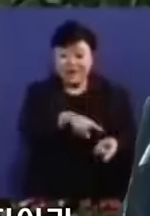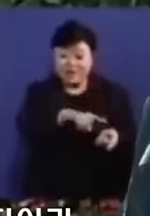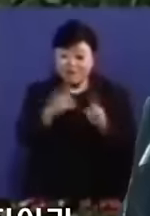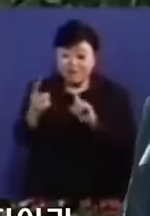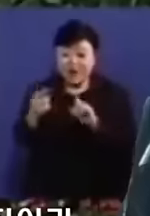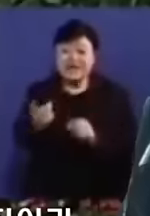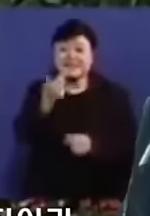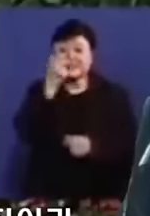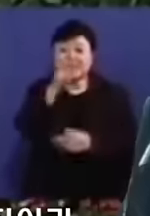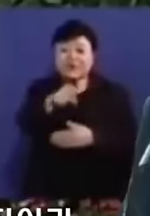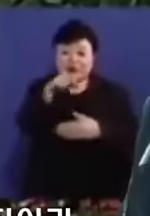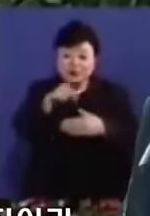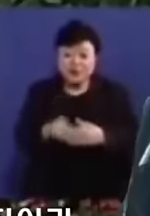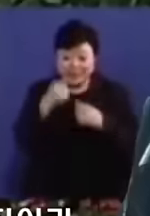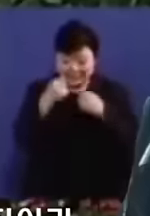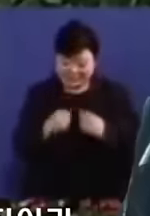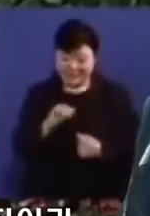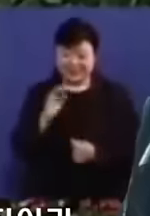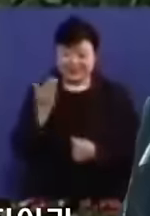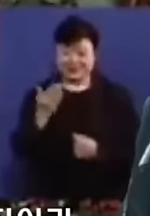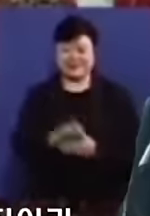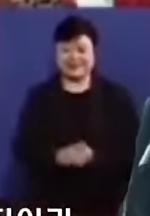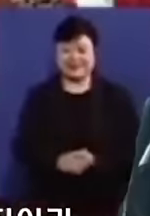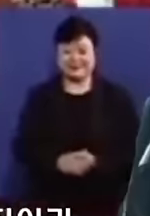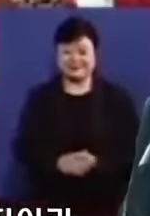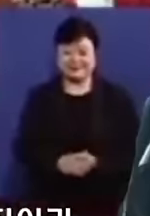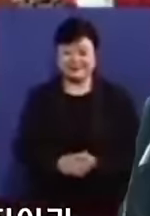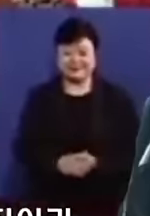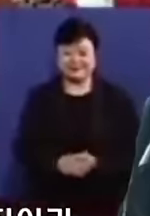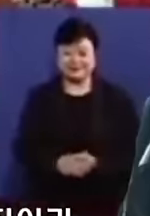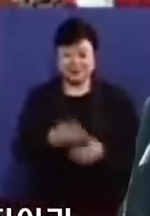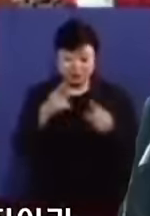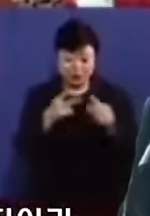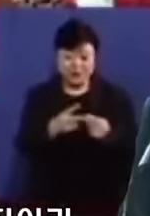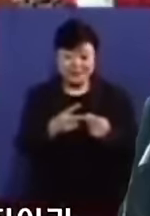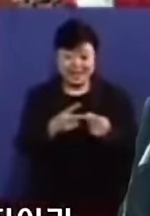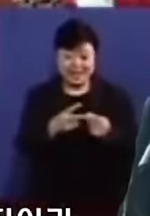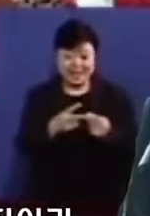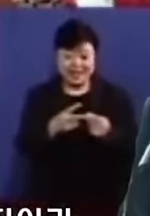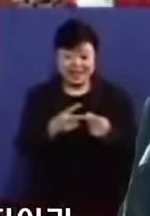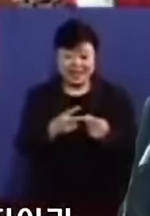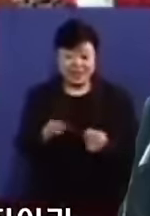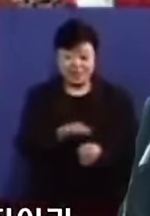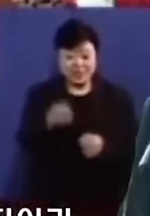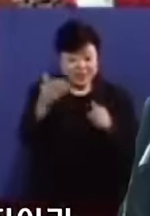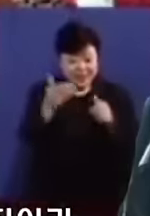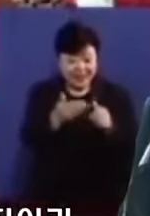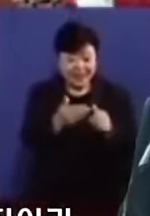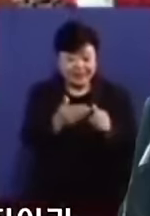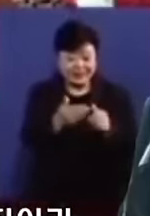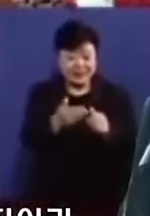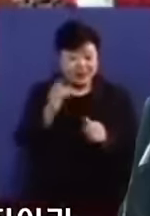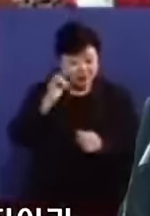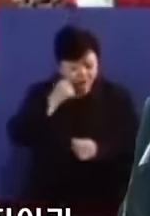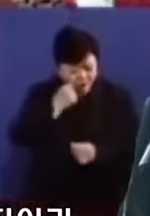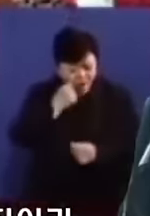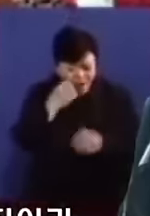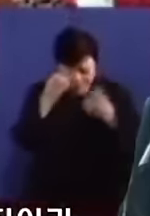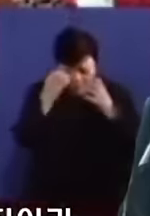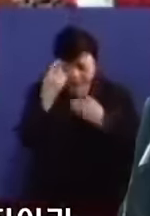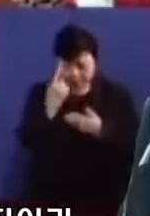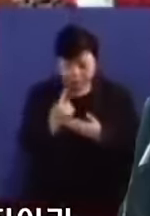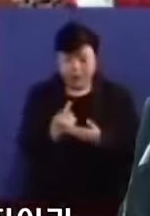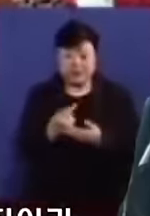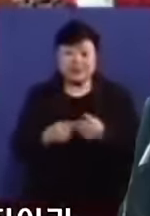부활의 생명 속에 살게 되는 것입니다. 둘째로 우리에게 어려움과 고난이